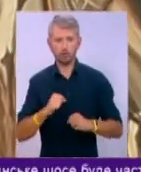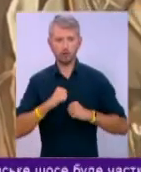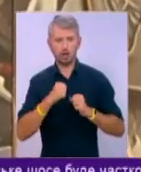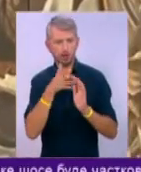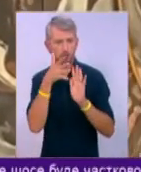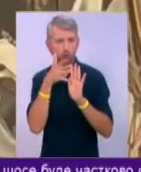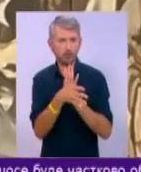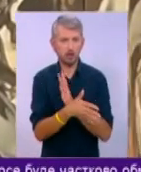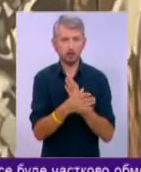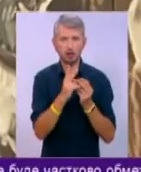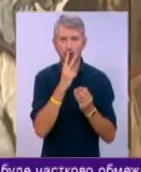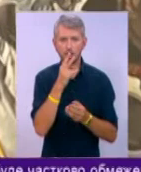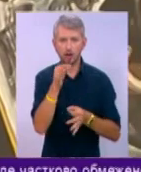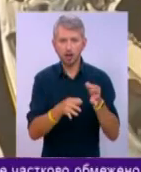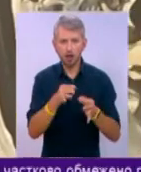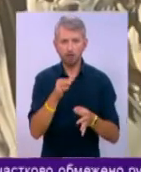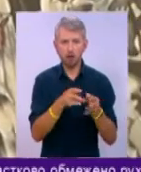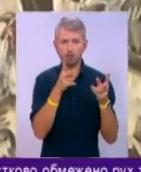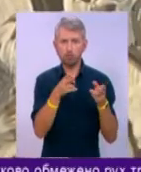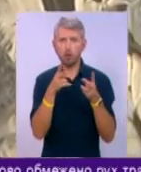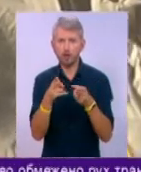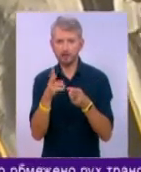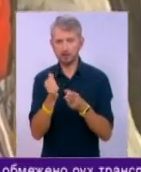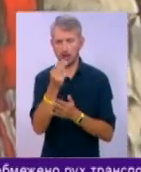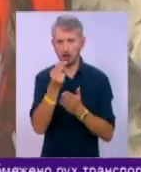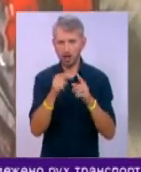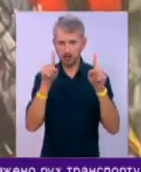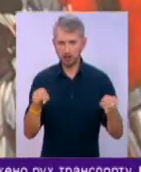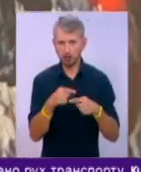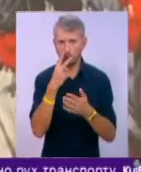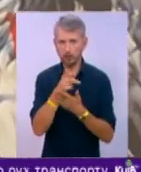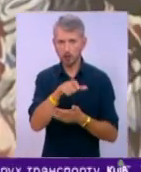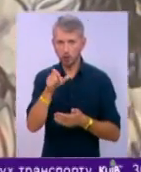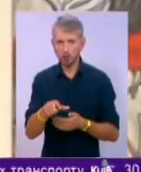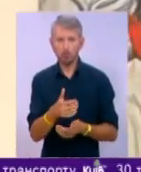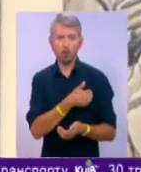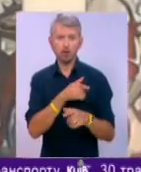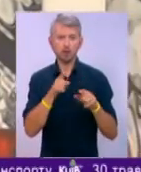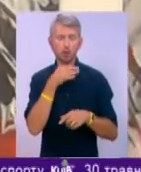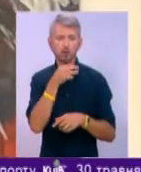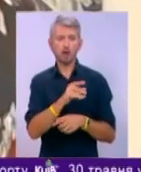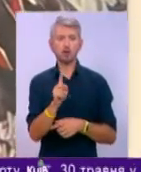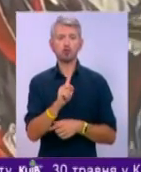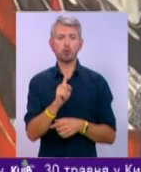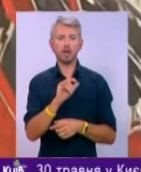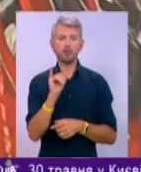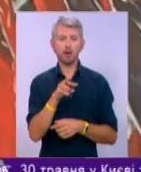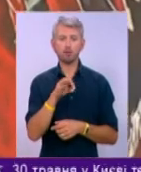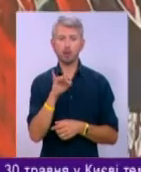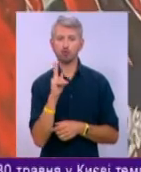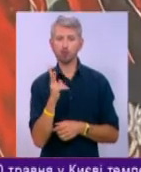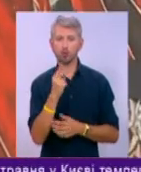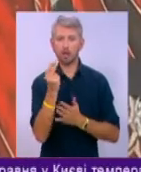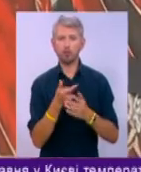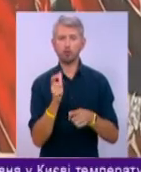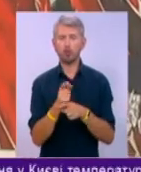ті краєвиди, порізати їх на картини і показати людям. Хотілося б також сказати, що Іван Марчук намалював понад